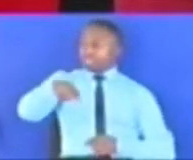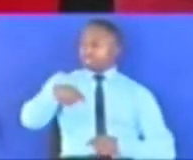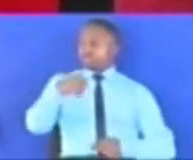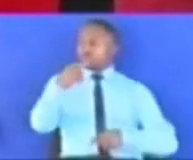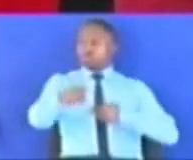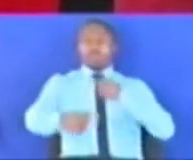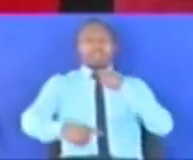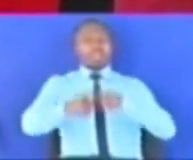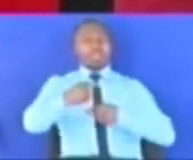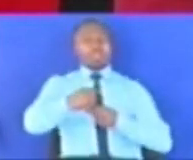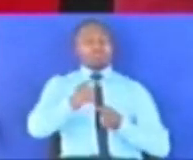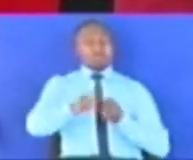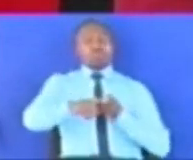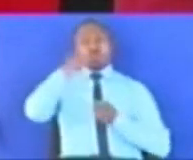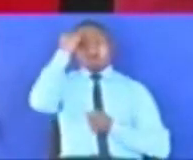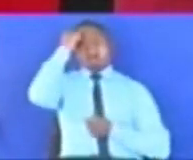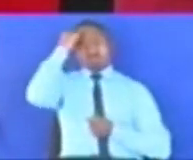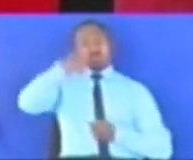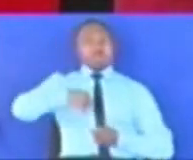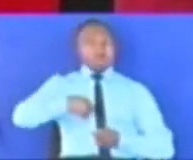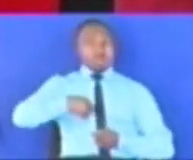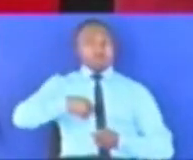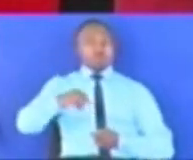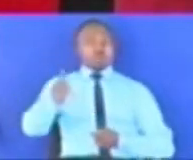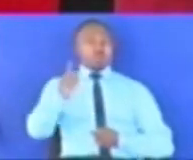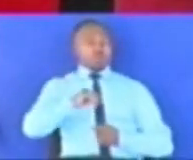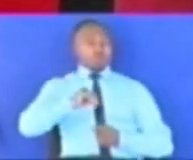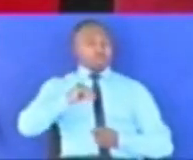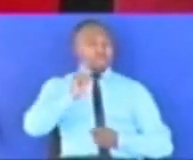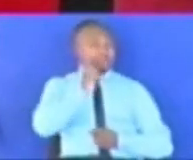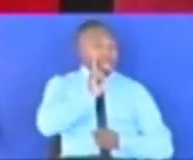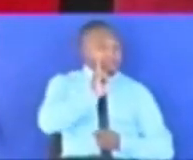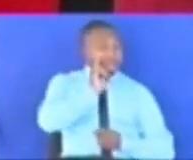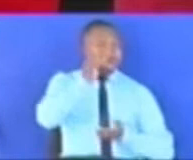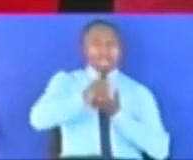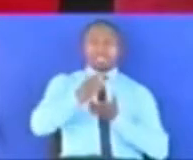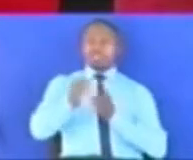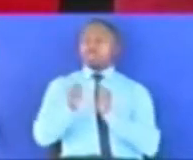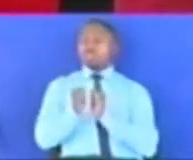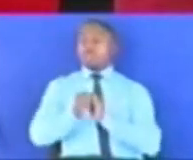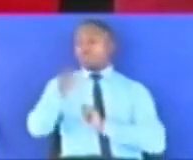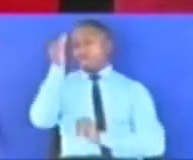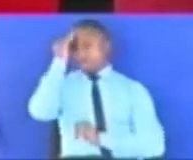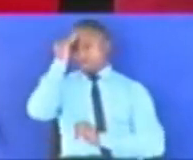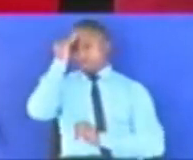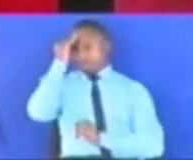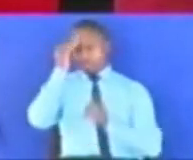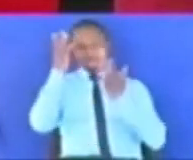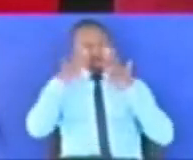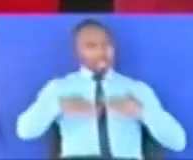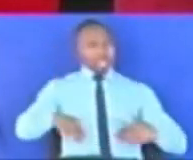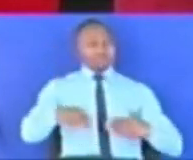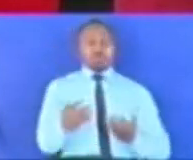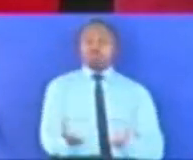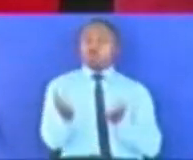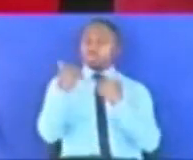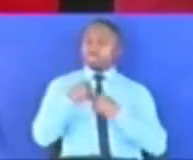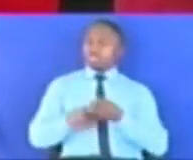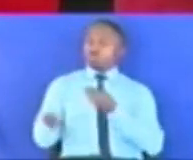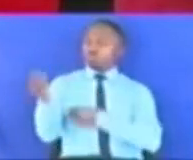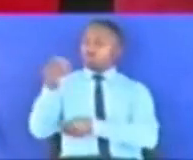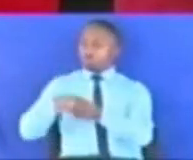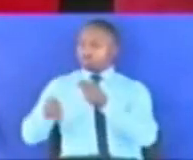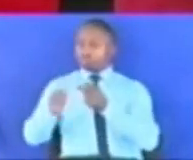tuendelee kukumbukwa kina mama, hasa katika masuala ya elimu, afya, uwezeshaji wa